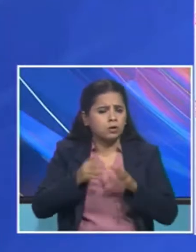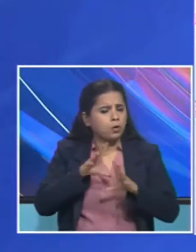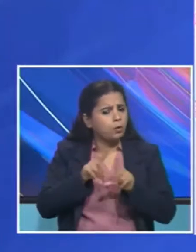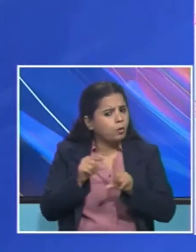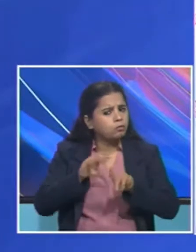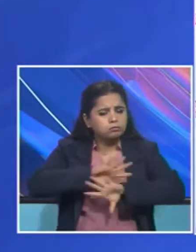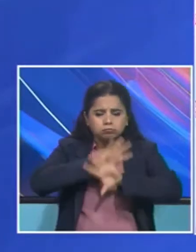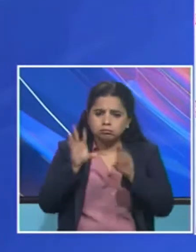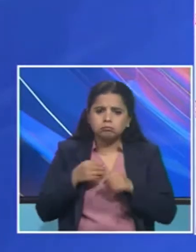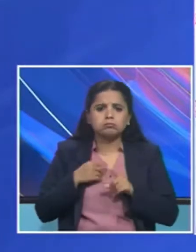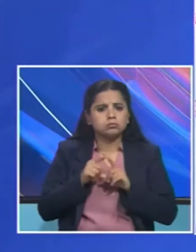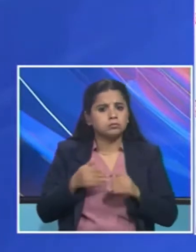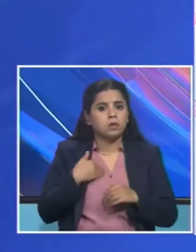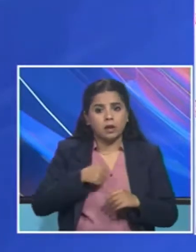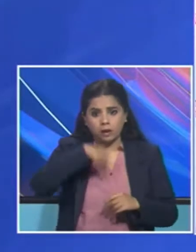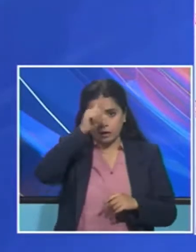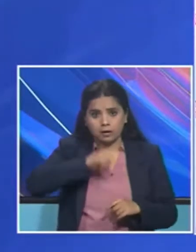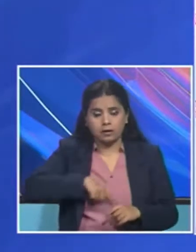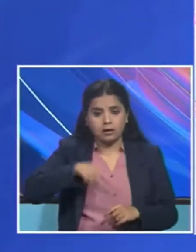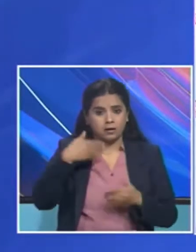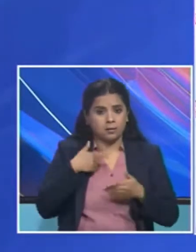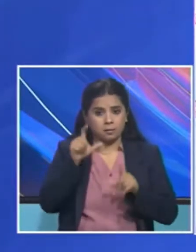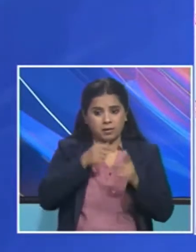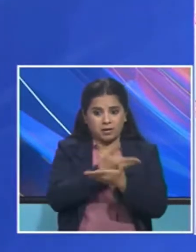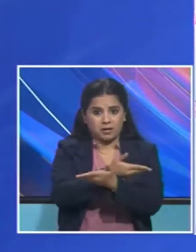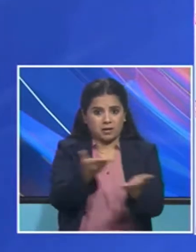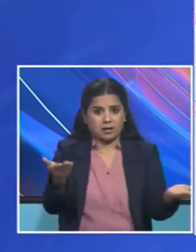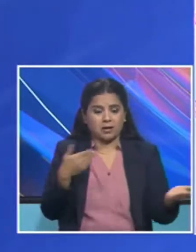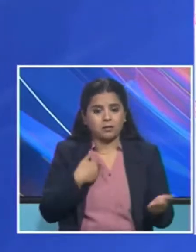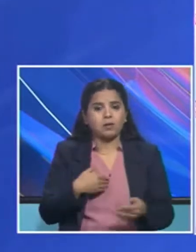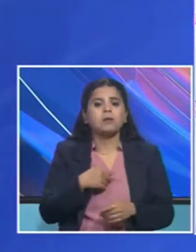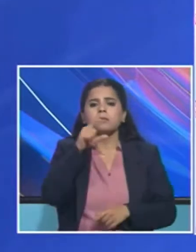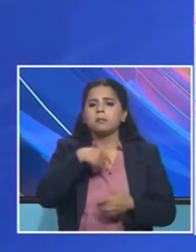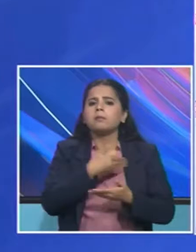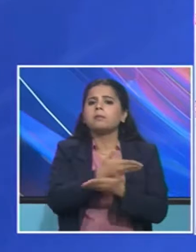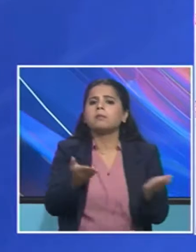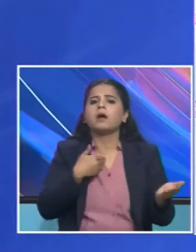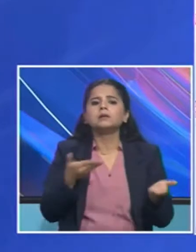और मैं भारत की जनता की सेवा